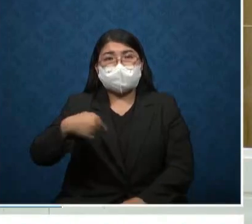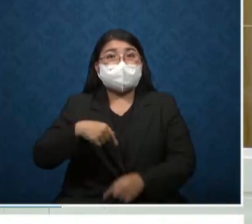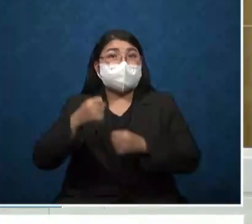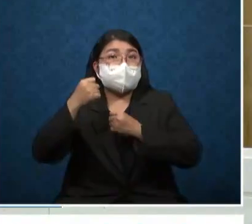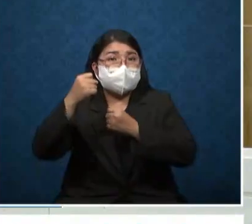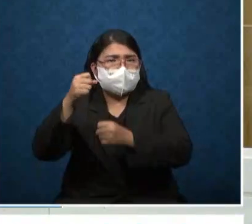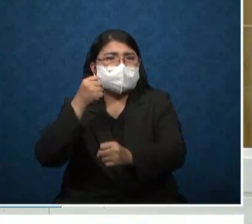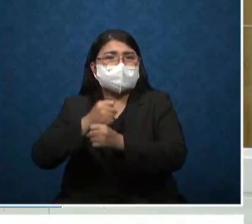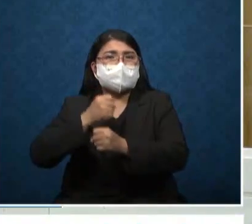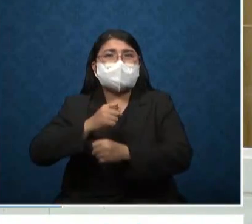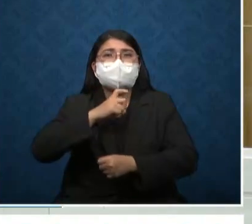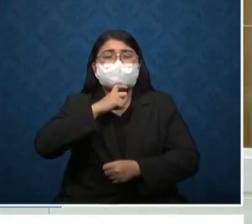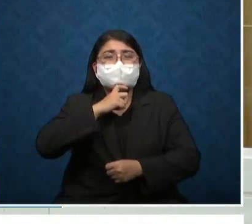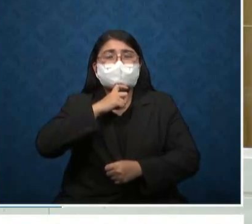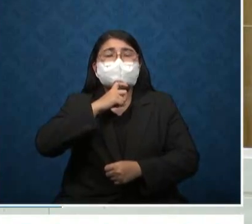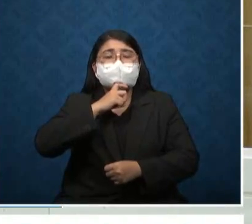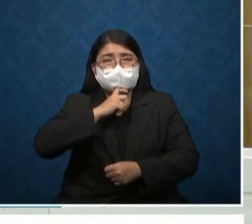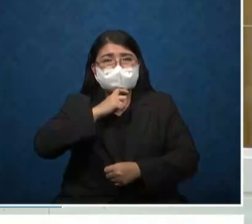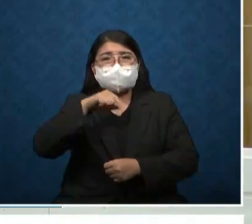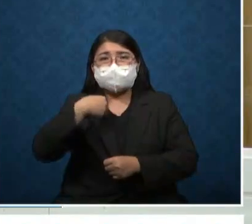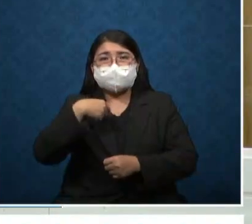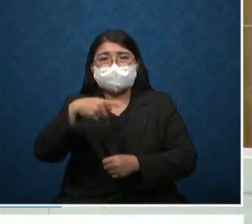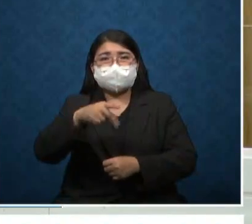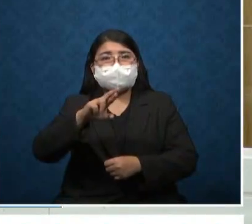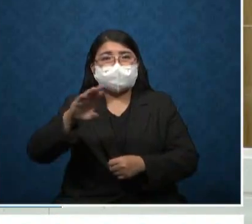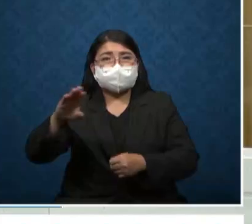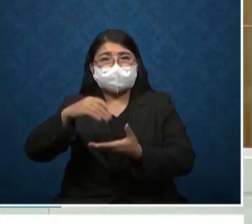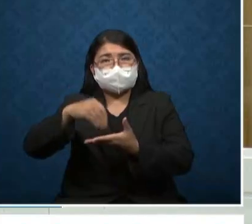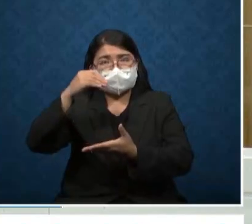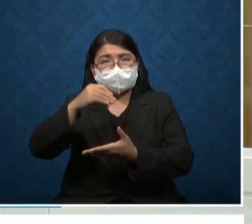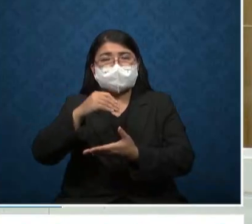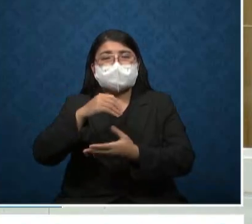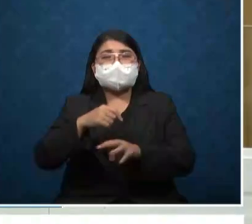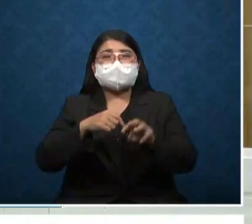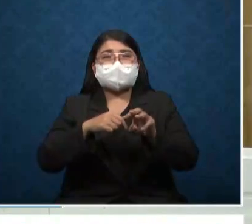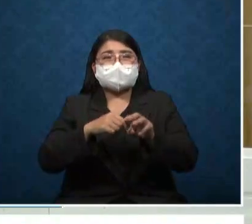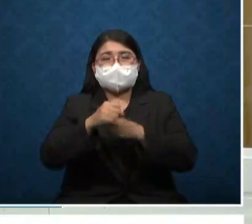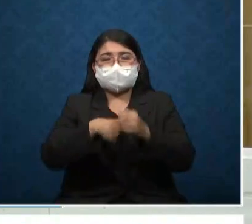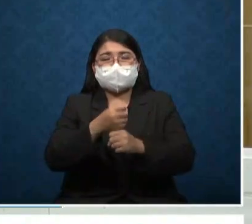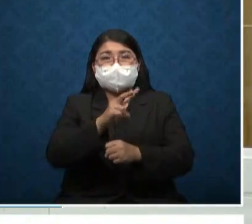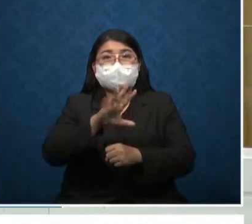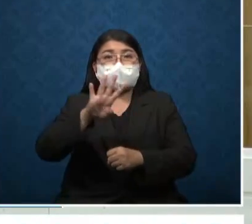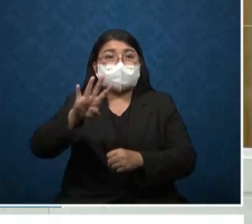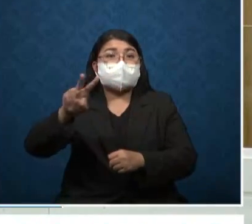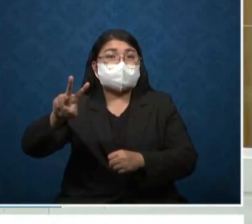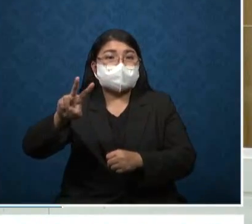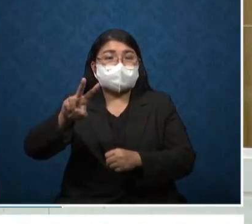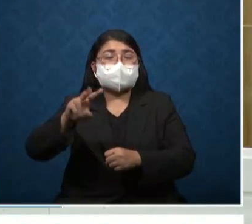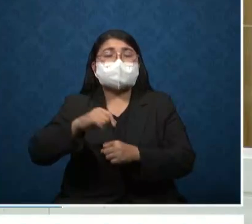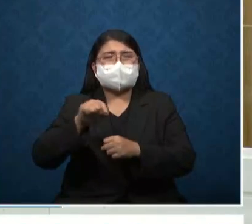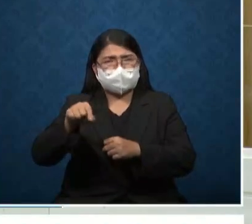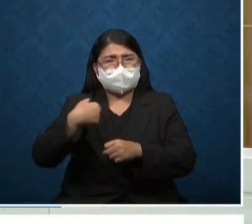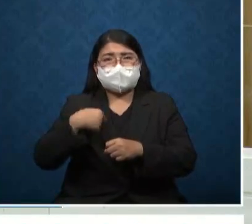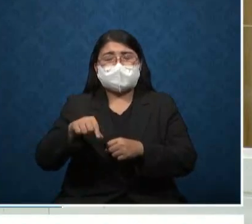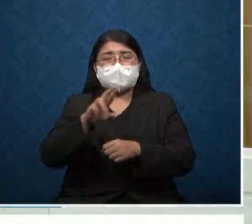ยายามทำเรนอยู่แล้วตามพระรจหยัการศาหัชาติี 4-2 มาตรา 15แต่กอรสนอยยเป็ระบบปกติ